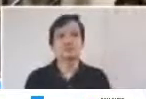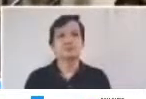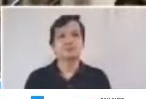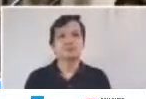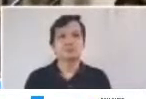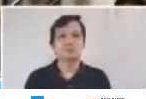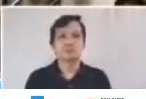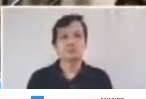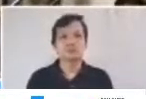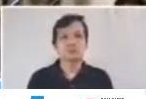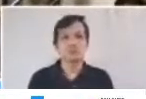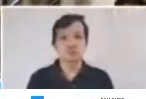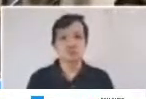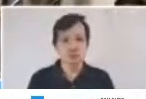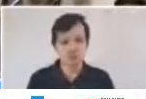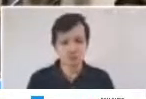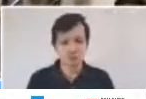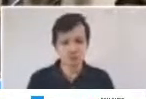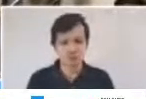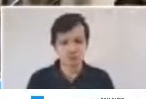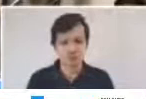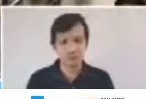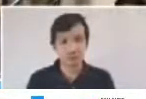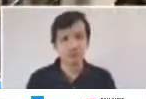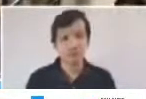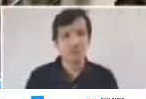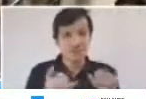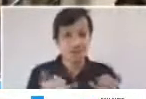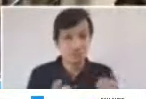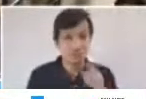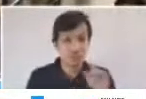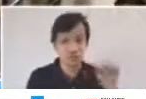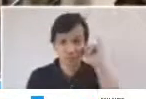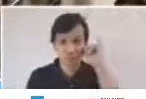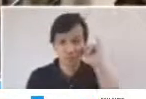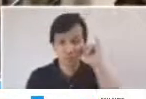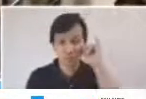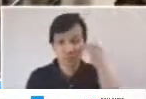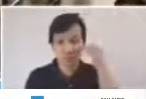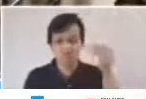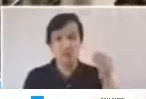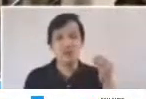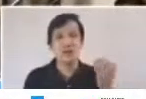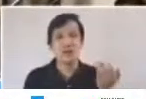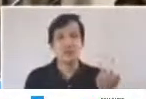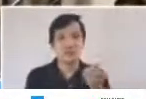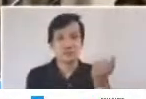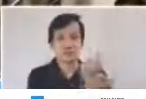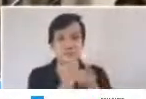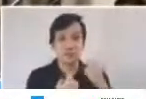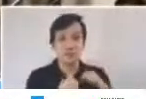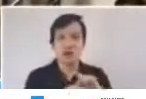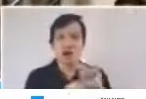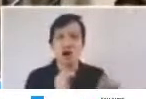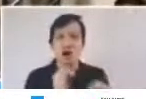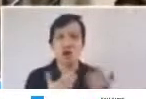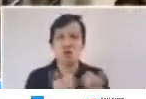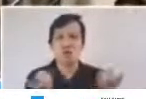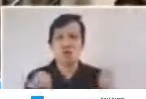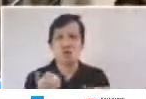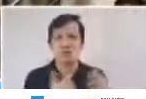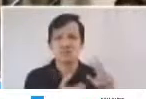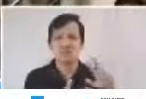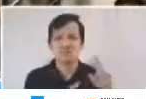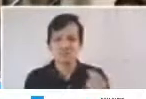para makapagbayad siya or tsaka siya uumpisang singilin from the 30 days from the date of the lifting of the community